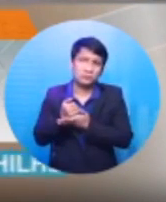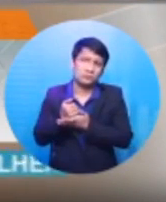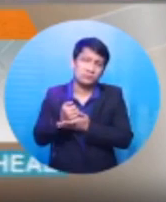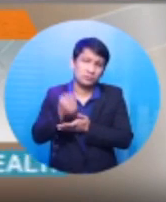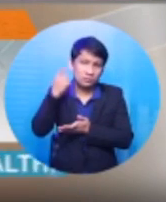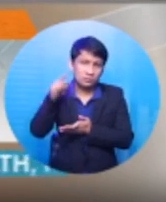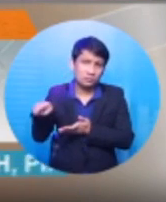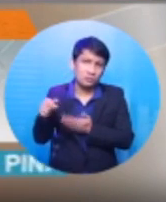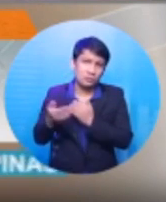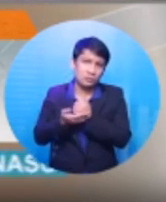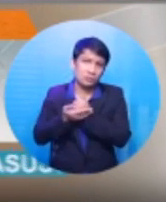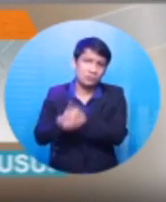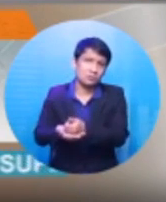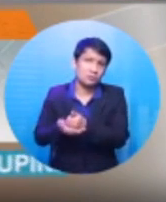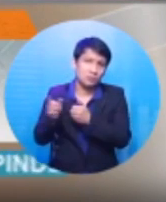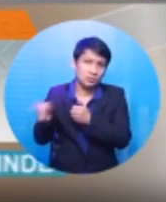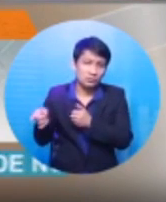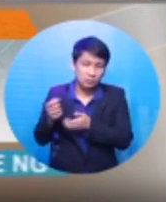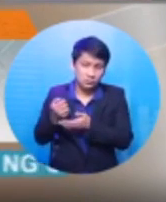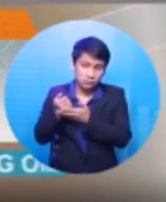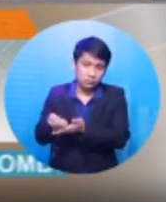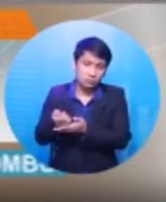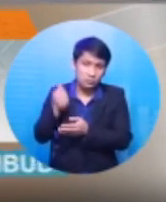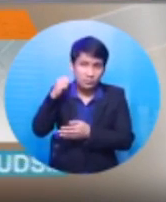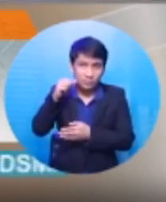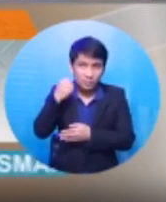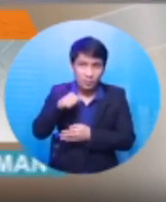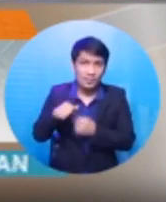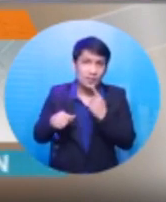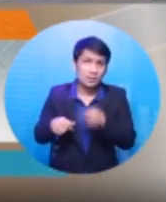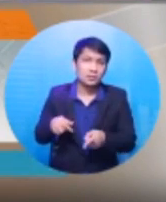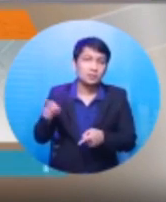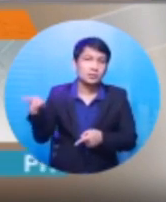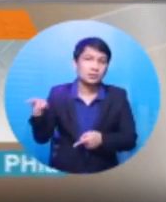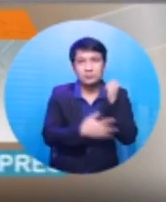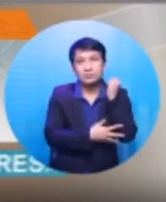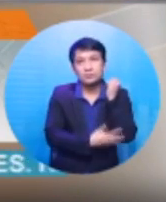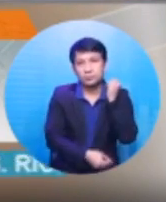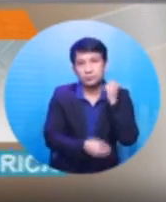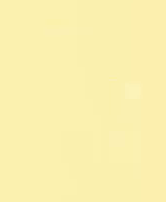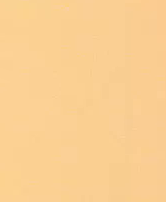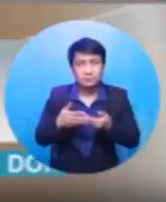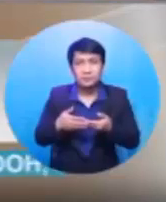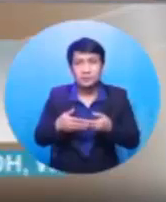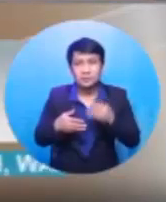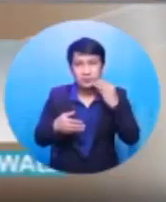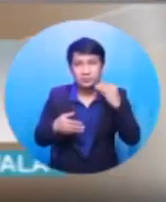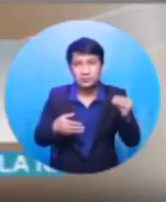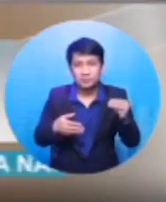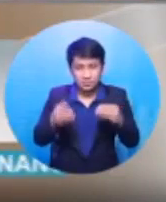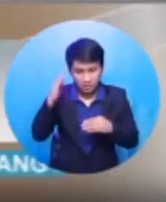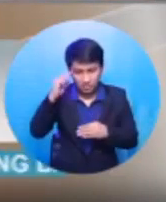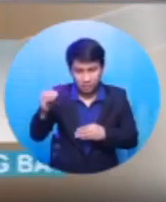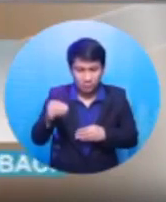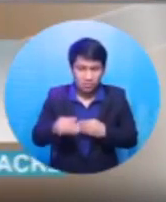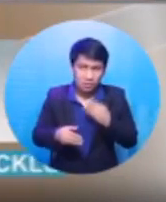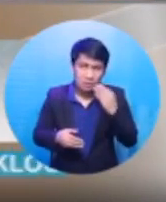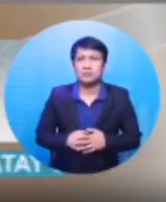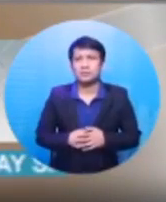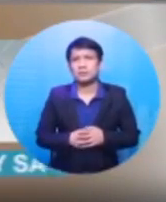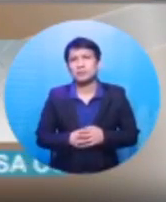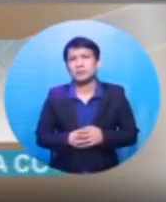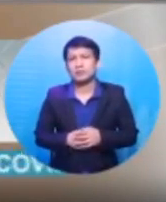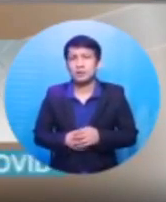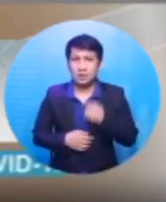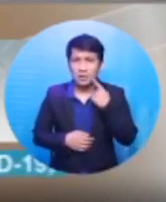Para po matulungan ng tita ko, sir. Kasi mahirap po yung buhay dito sa Pilipinas. Ma'am Christine? Hello, sir. Ma'am,